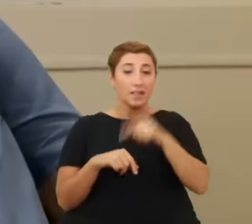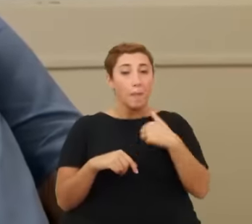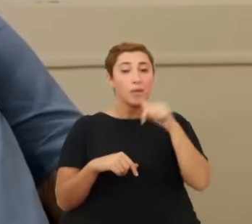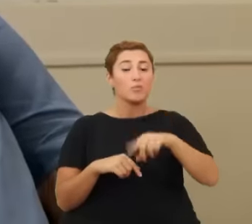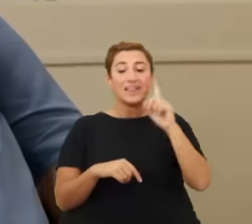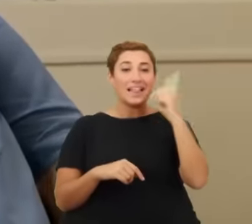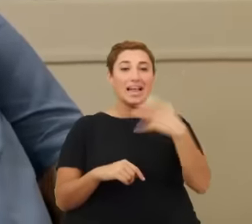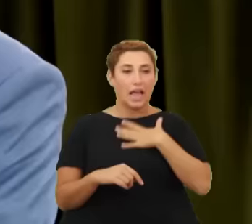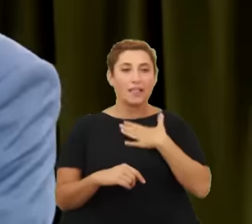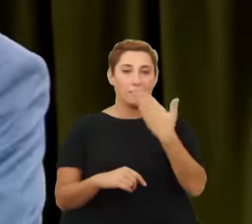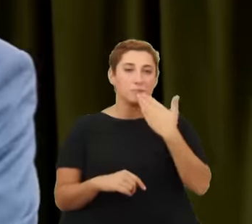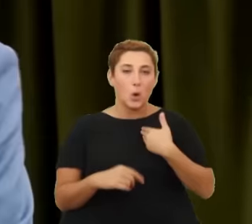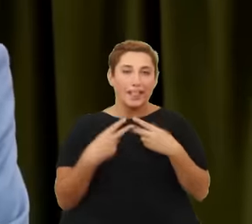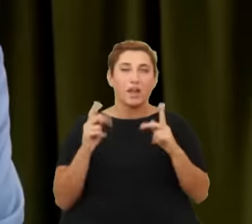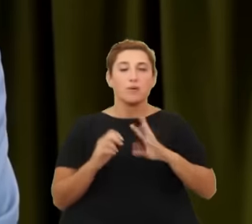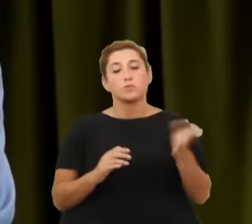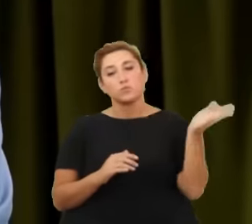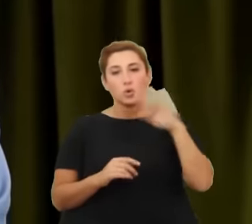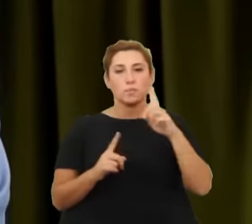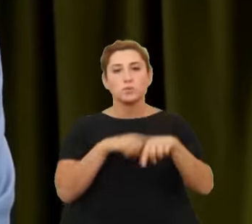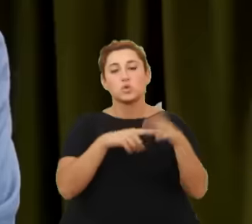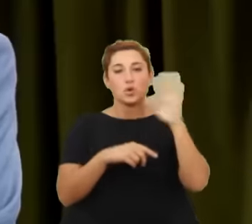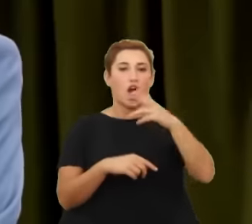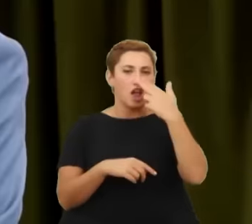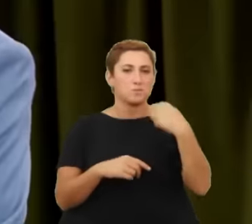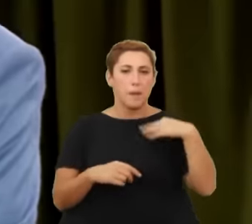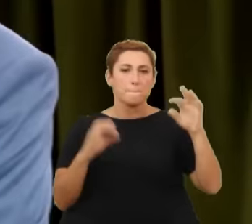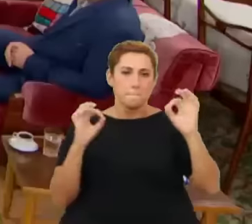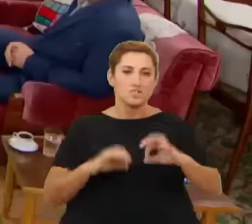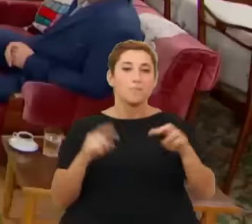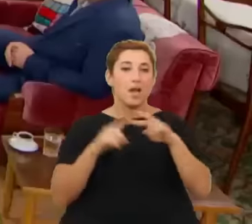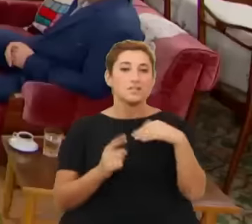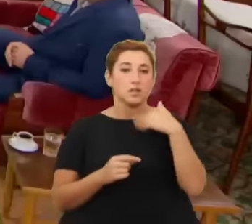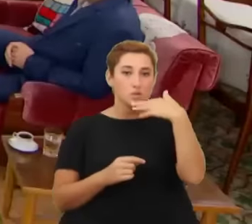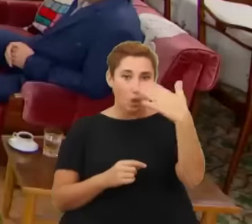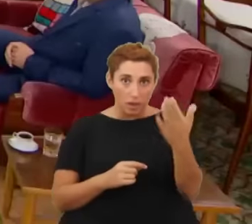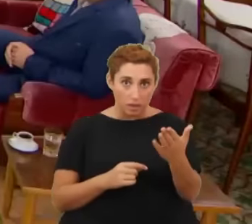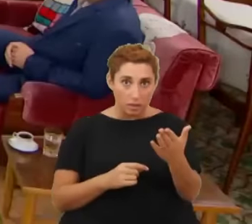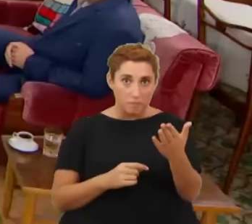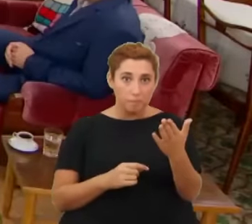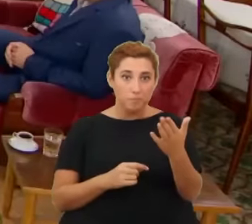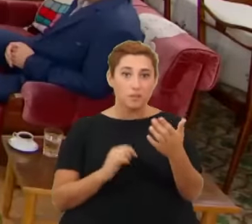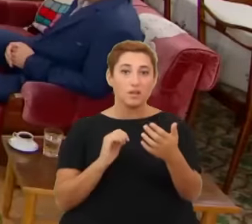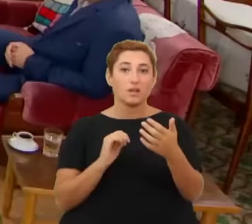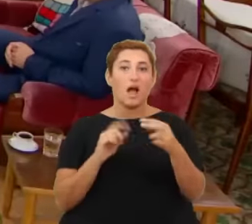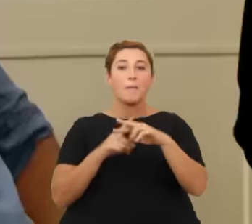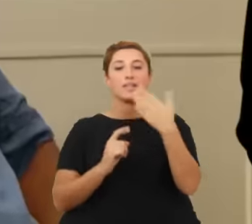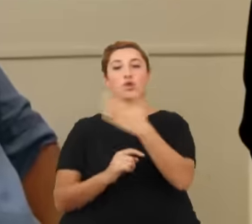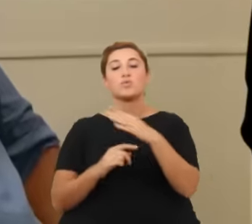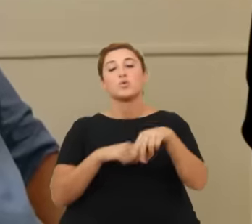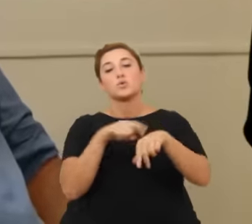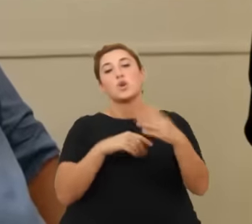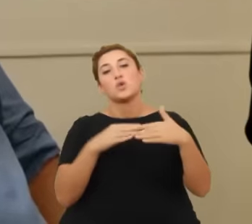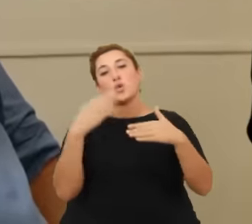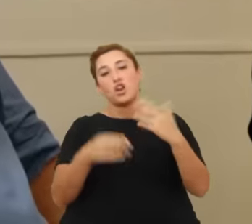bana, bunu ben ilk başta kendime de söyleyemedim. Sonra bir süre sonra alışmaya başladım. Nazlı'ya söyledim. Ahmet'e söyleyemedim. Bir süre